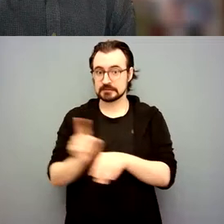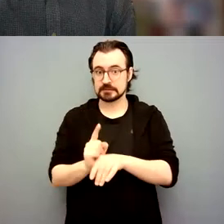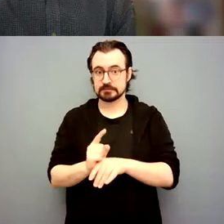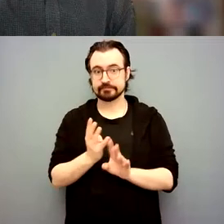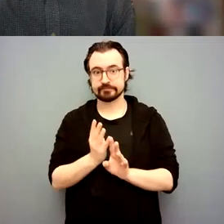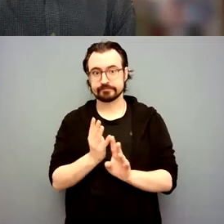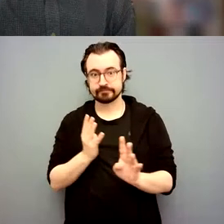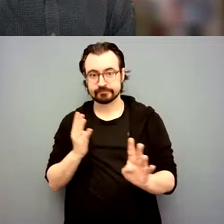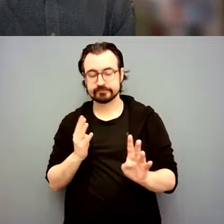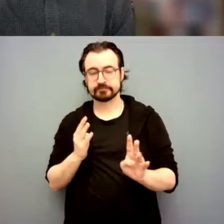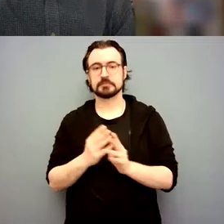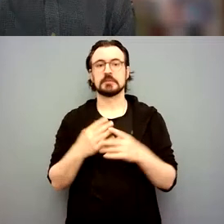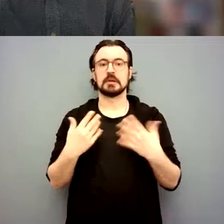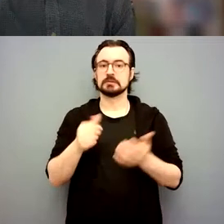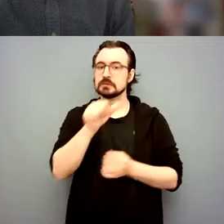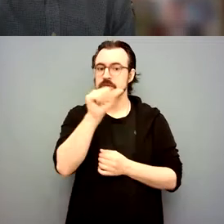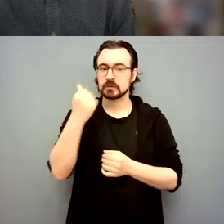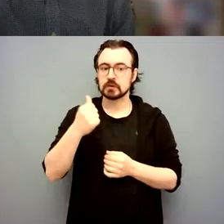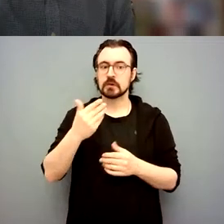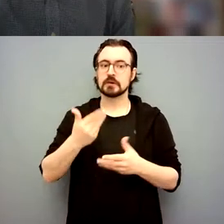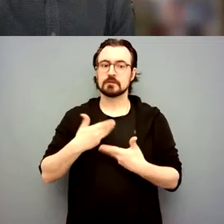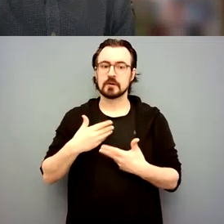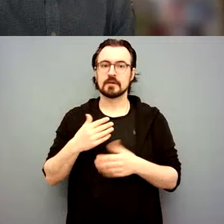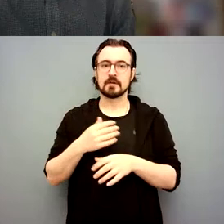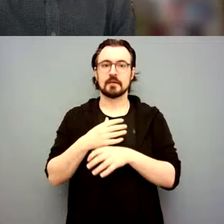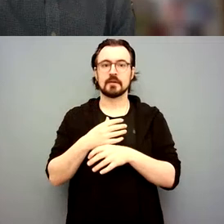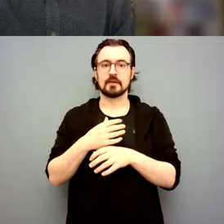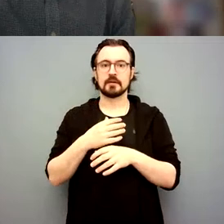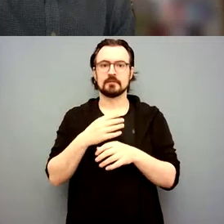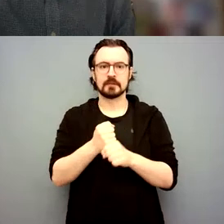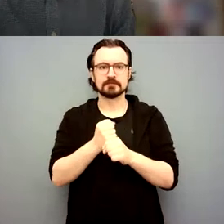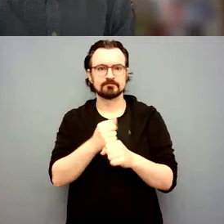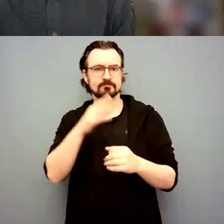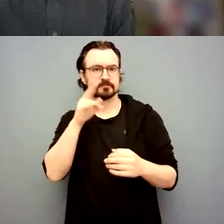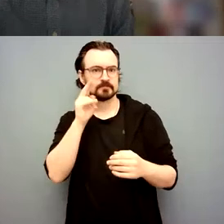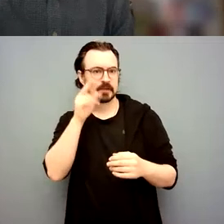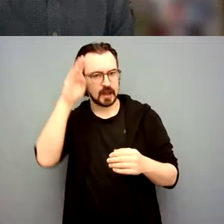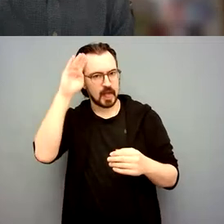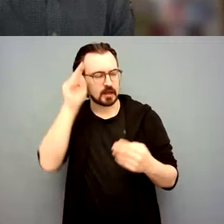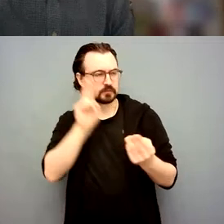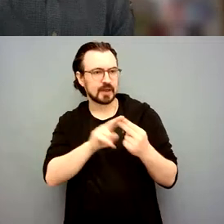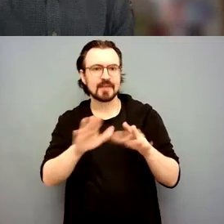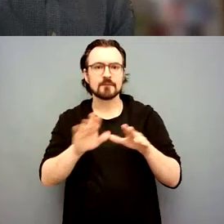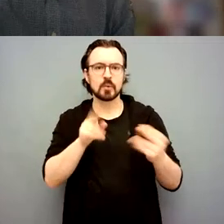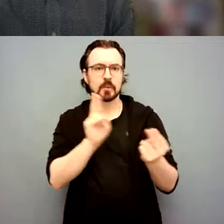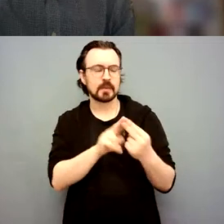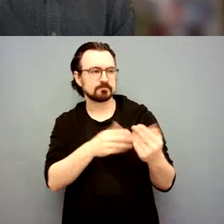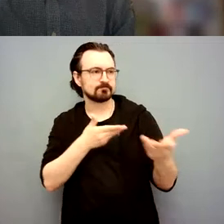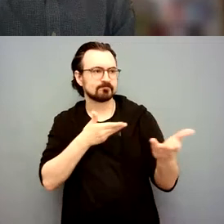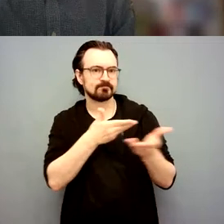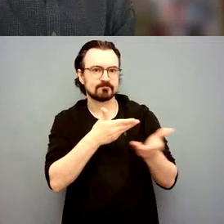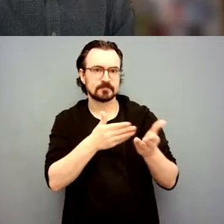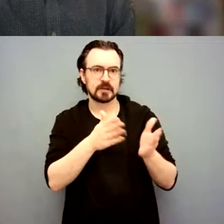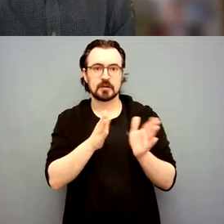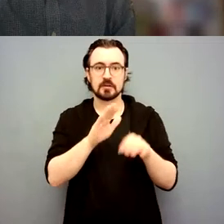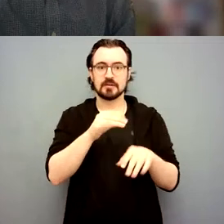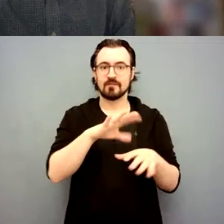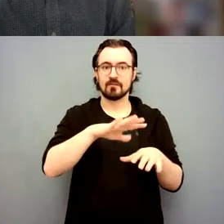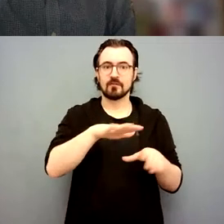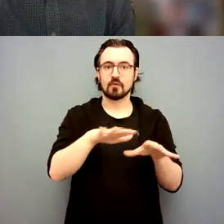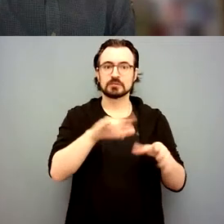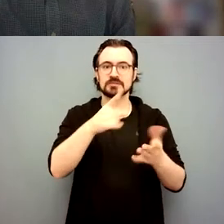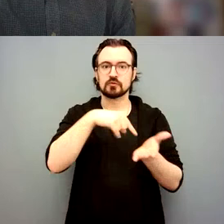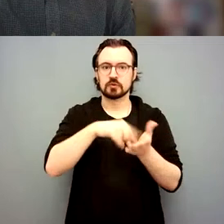är svårt att få en fast läkarkontakt eller en fast vårdkontakt på vårdcentralen som känner till